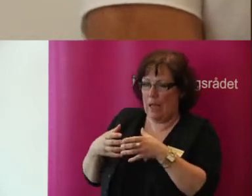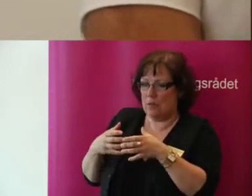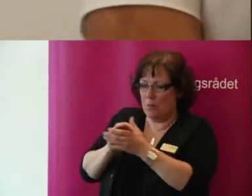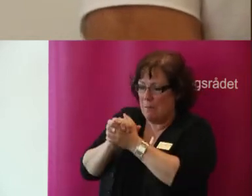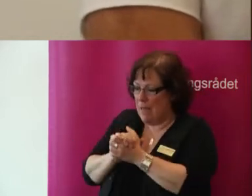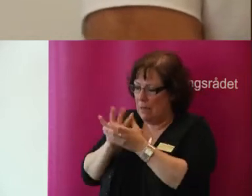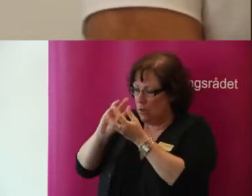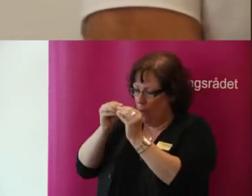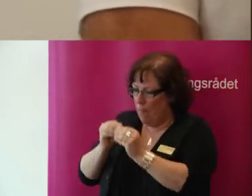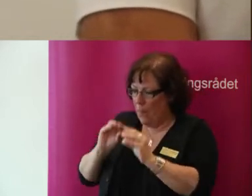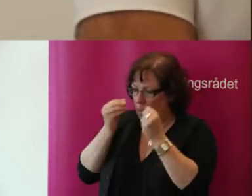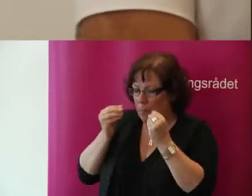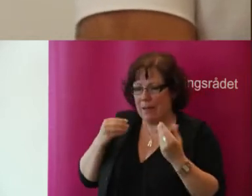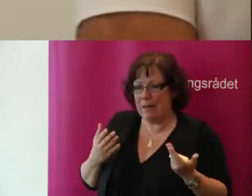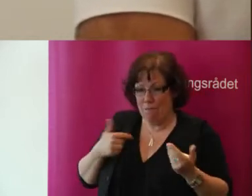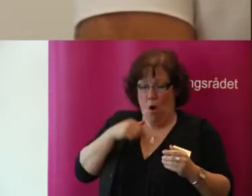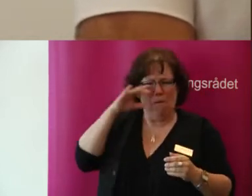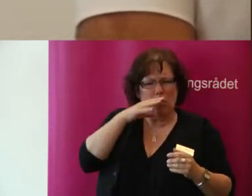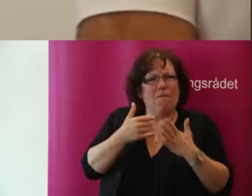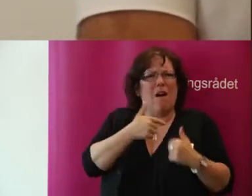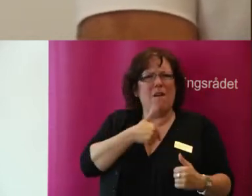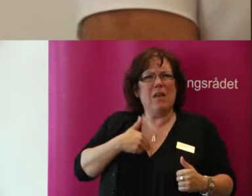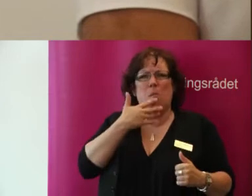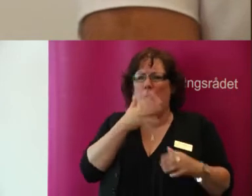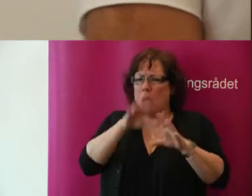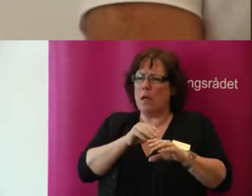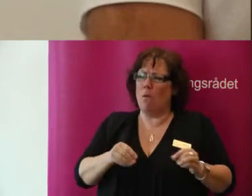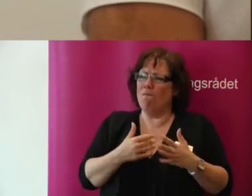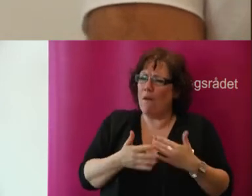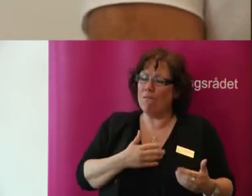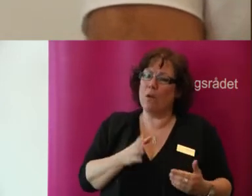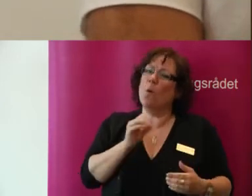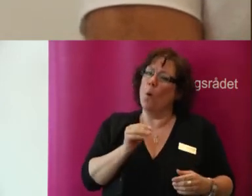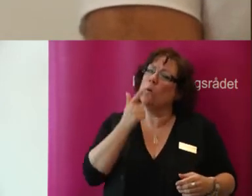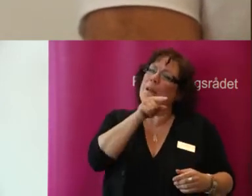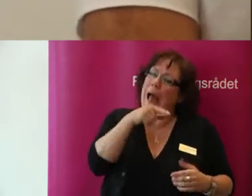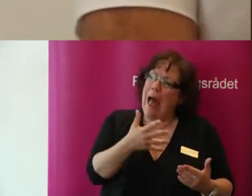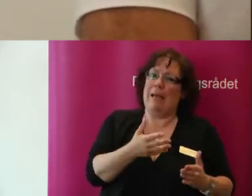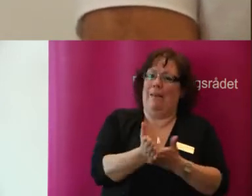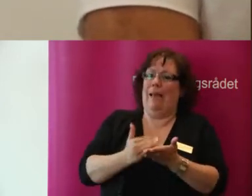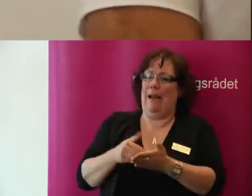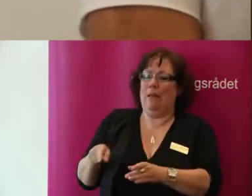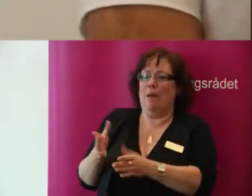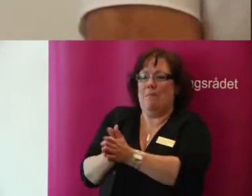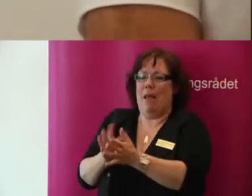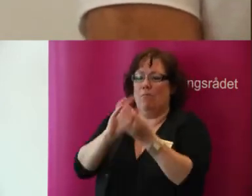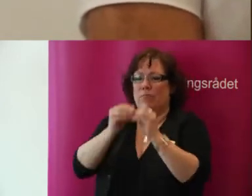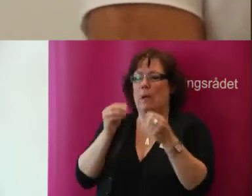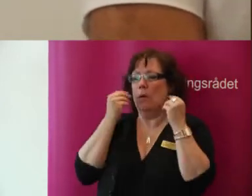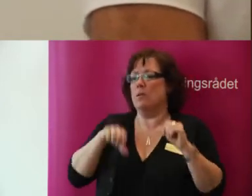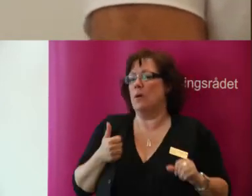som gör att vi gör så goda resultat? Och det är det jag tror är en väldigt stor del. Förutom det att vi inte